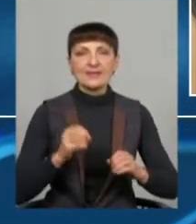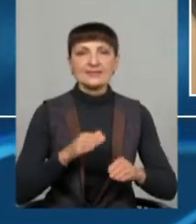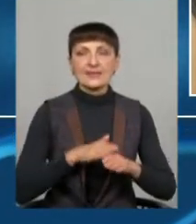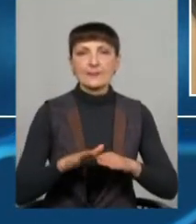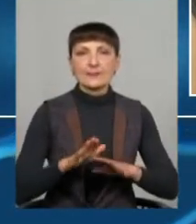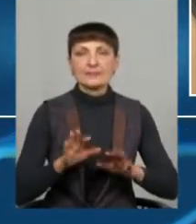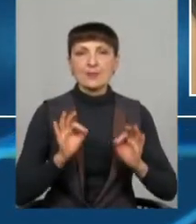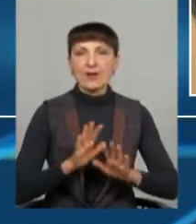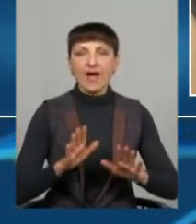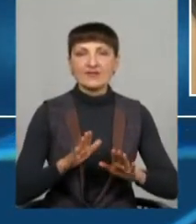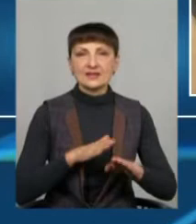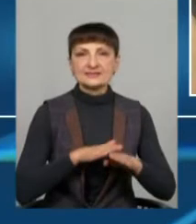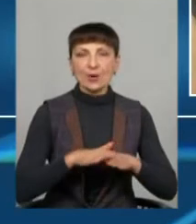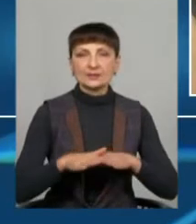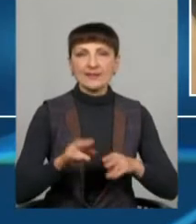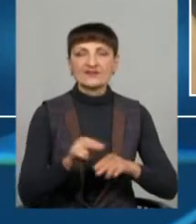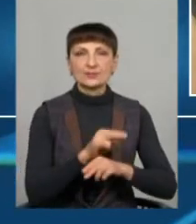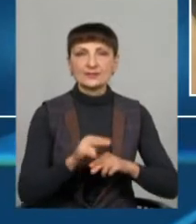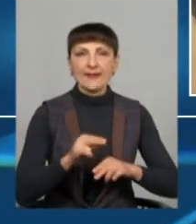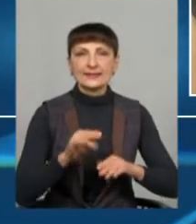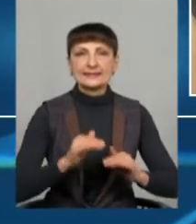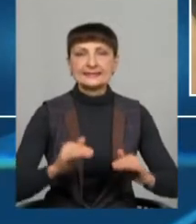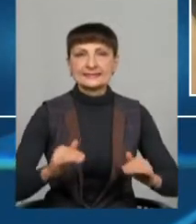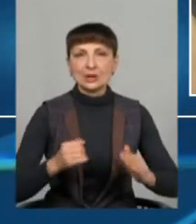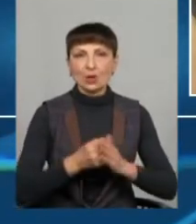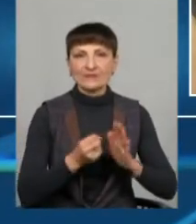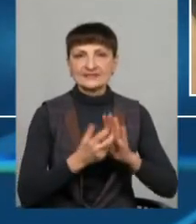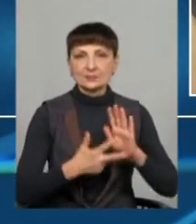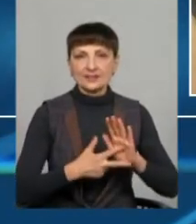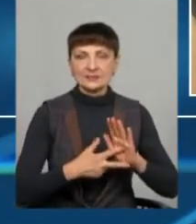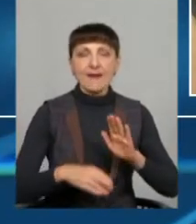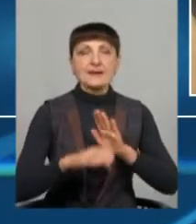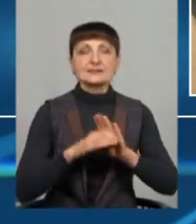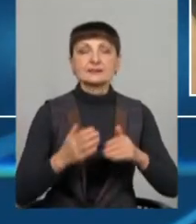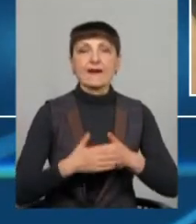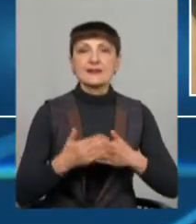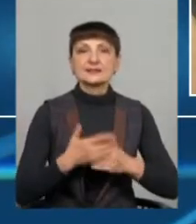исполнение по воспитанию несовершеннолетнего. Санкция данной статьи предусматривает